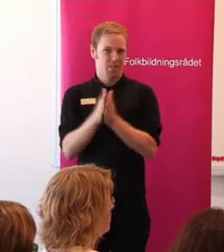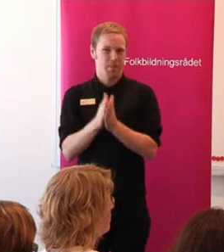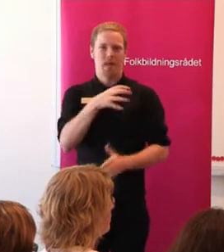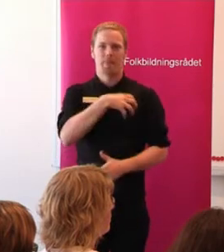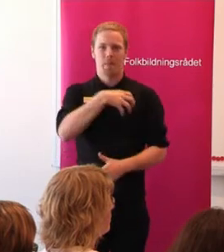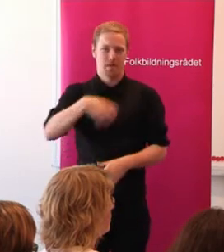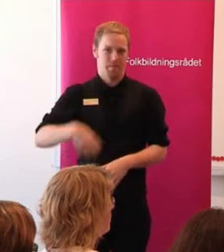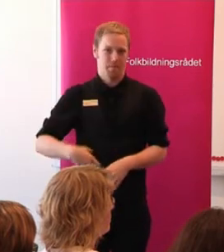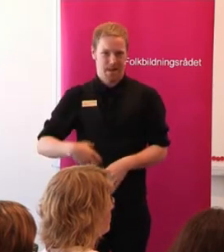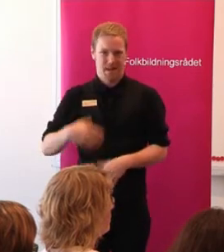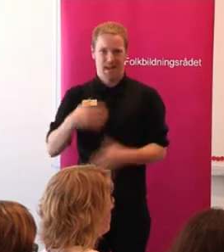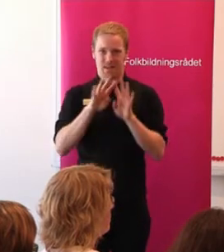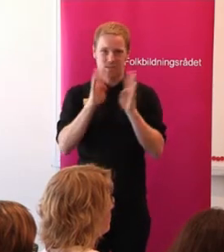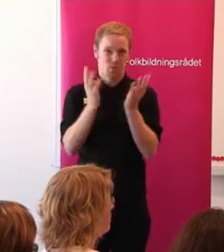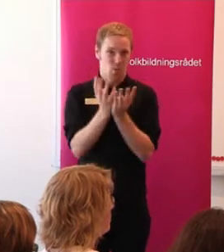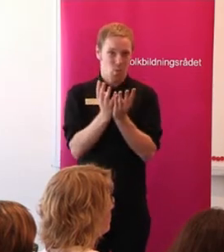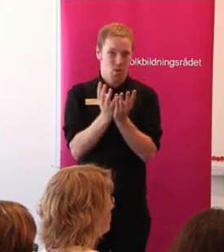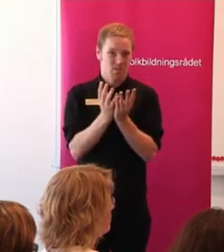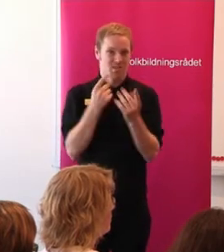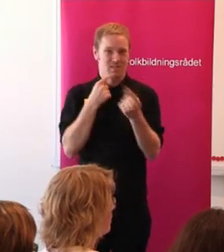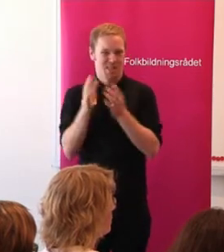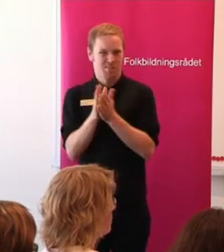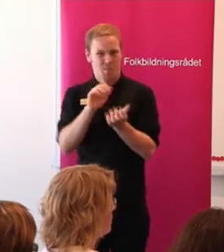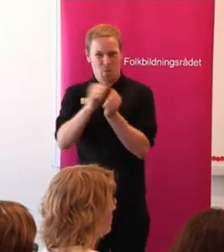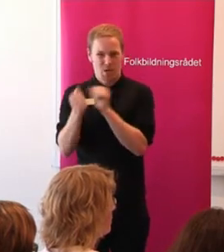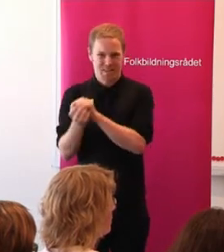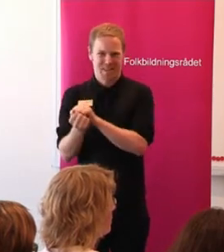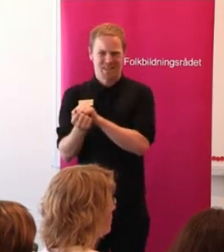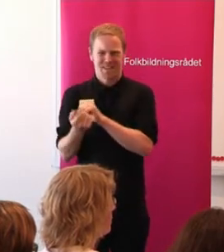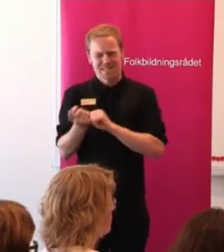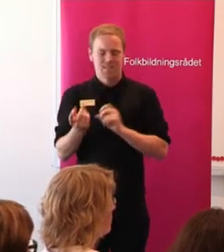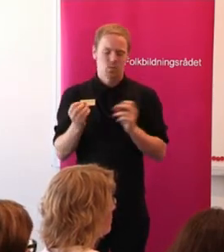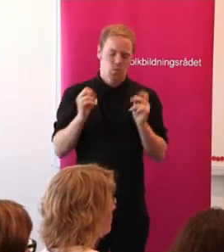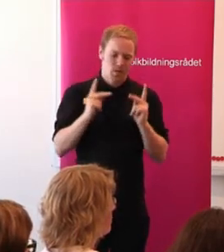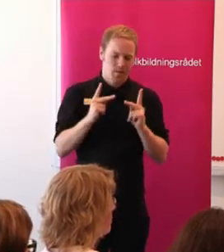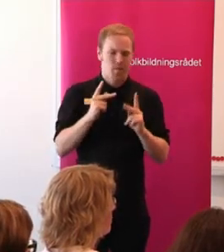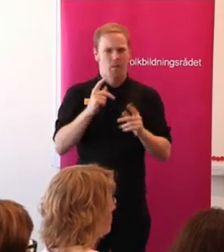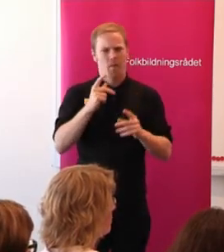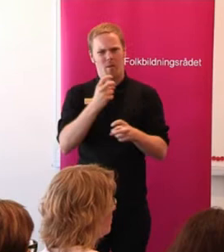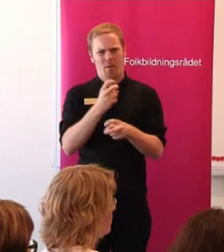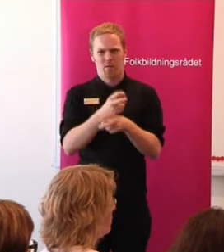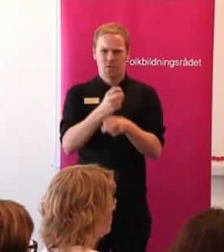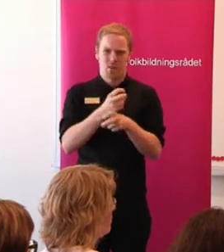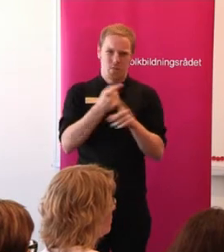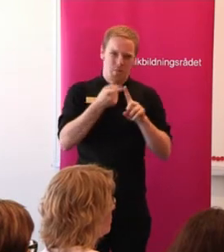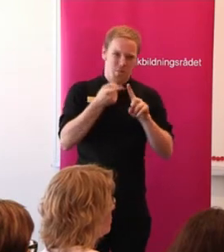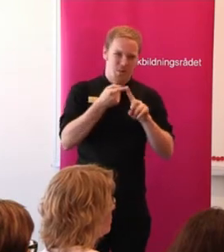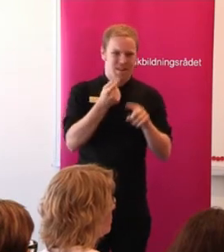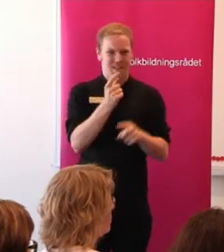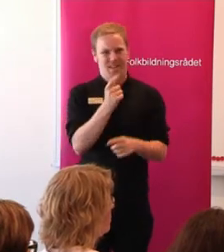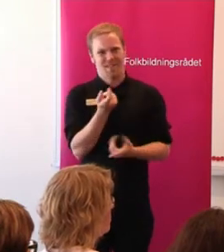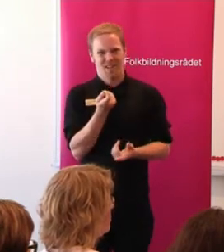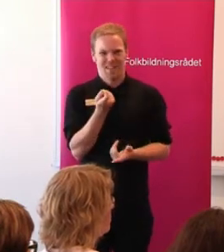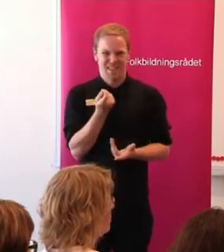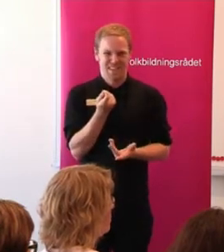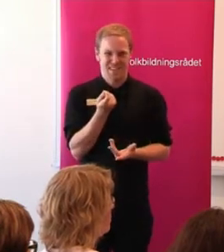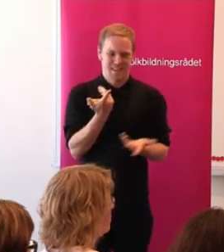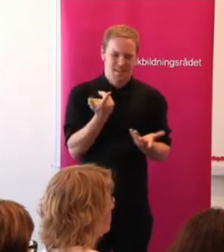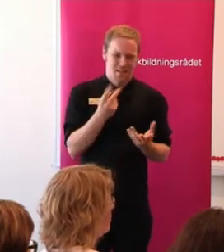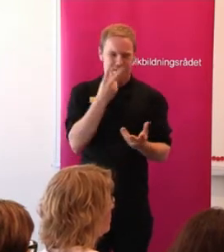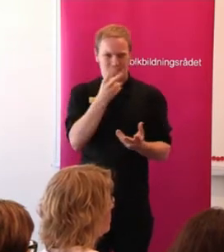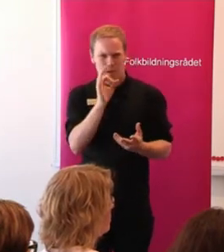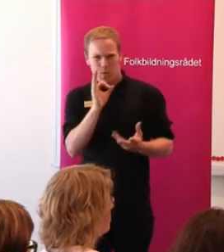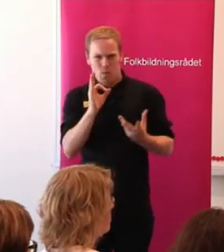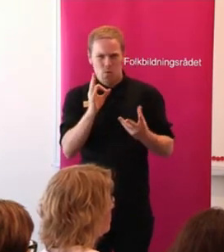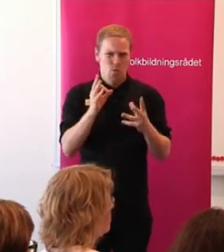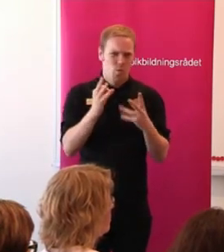med politiken då. Och sa, ja, okej, men då börjar vi i liten volym för att se om det verkligen funkar. Det har ju med pengar att göra och det har med